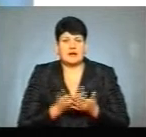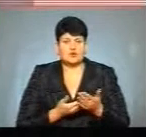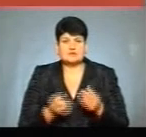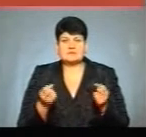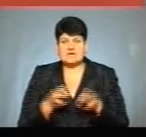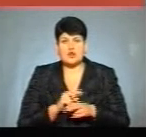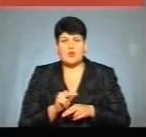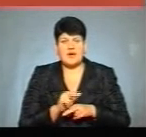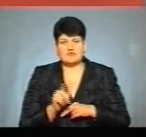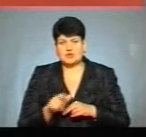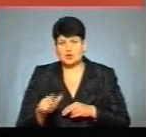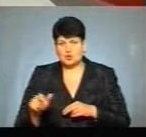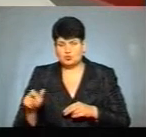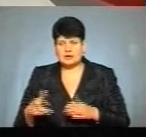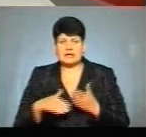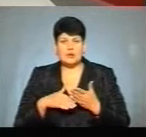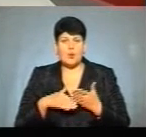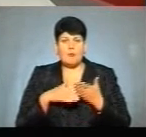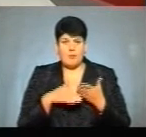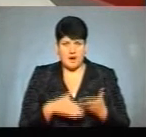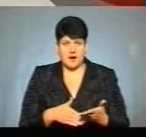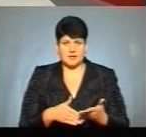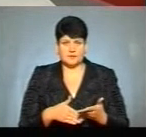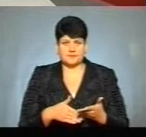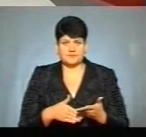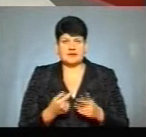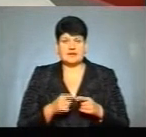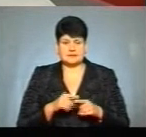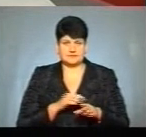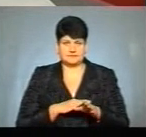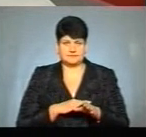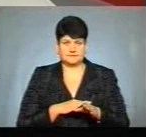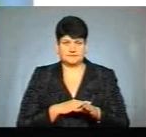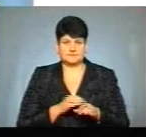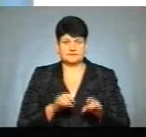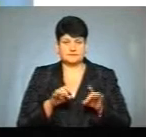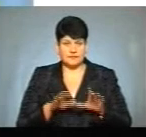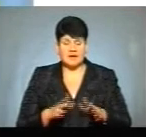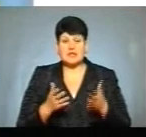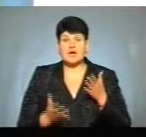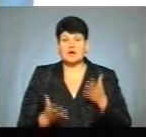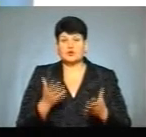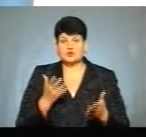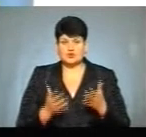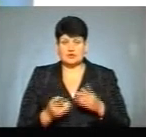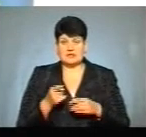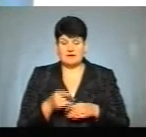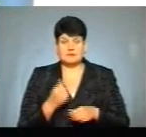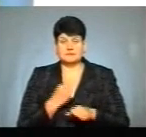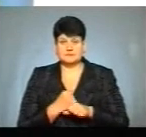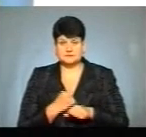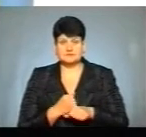люди, і які допомагають з цим впоратись. Тому що, якщо над вами